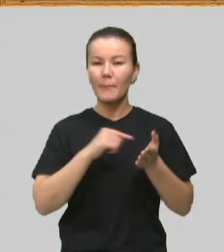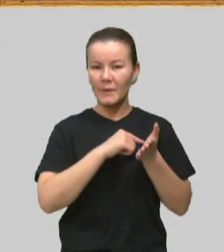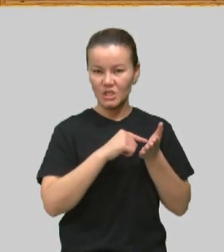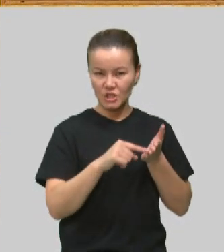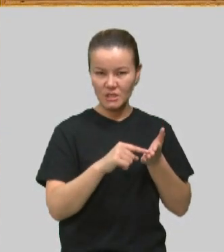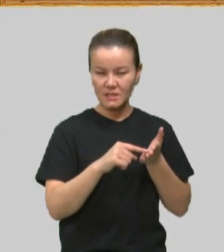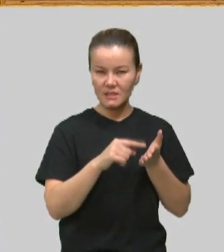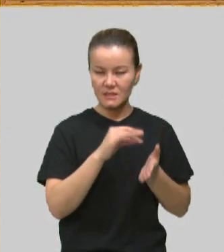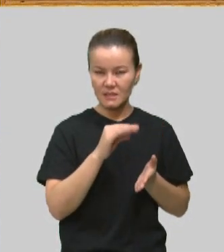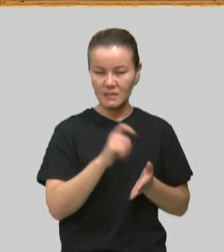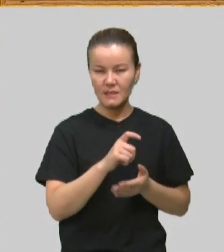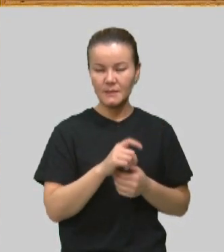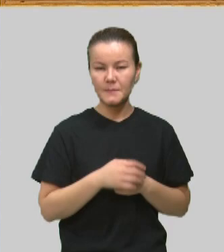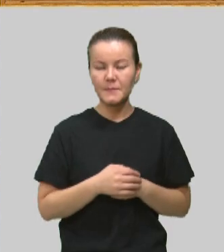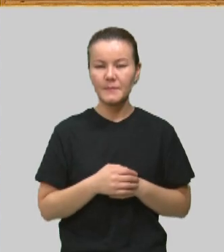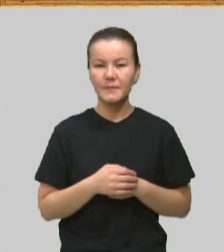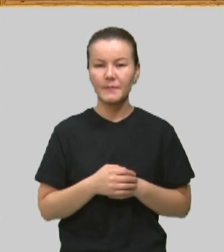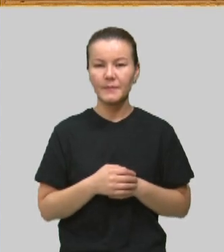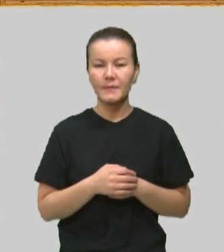Подчеркните их.